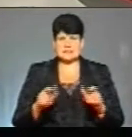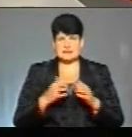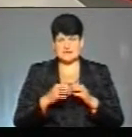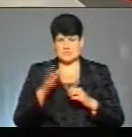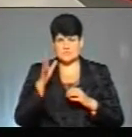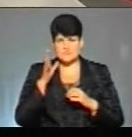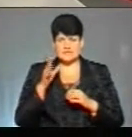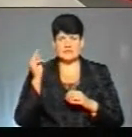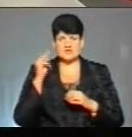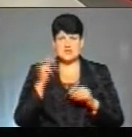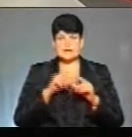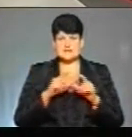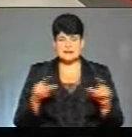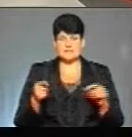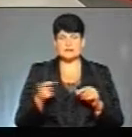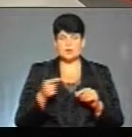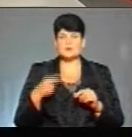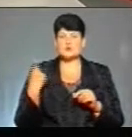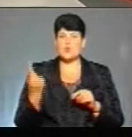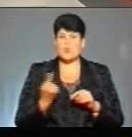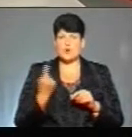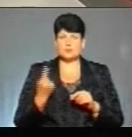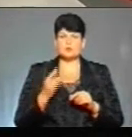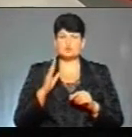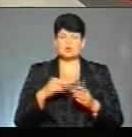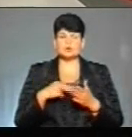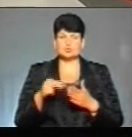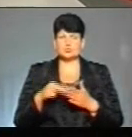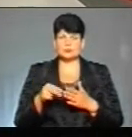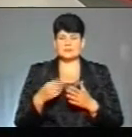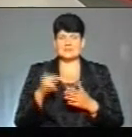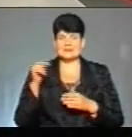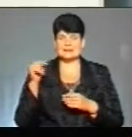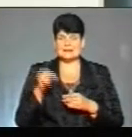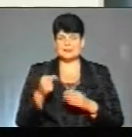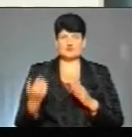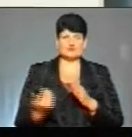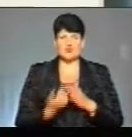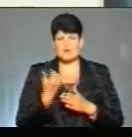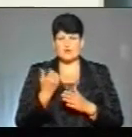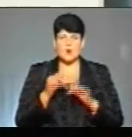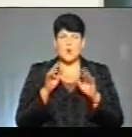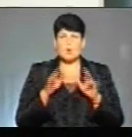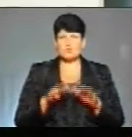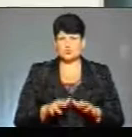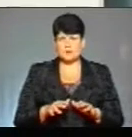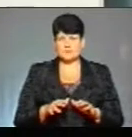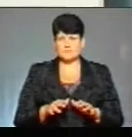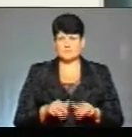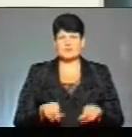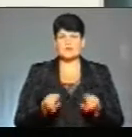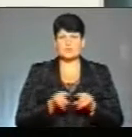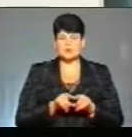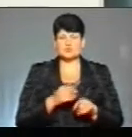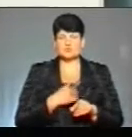для навчальних закладів Тернопільської області буде закуплено майже 1000 нових комп'ютерів.